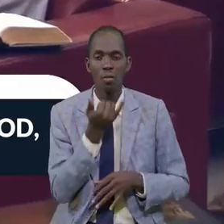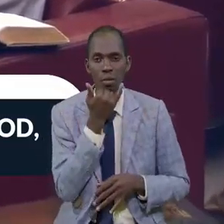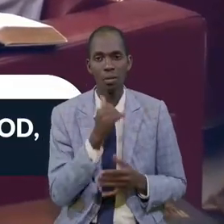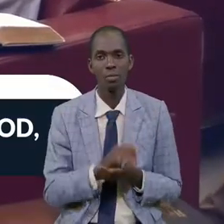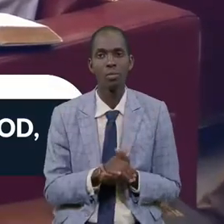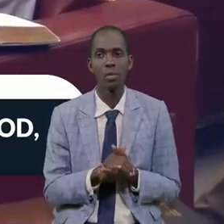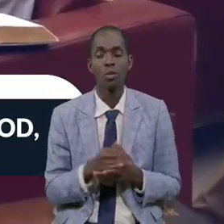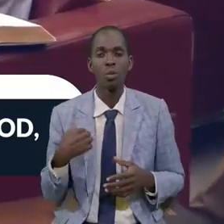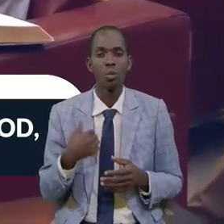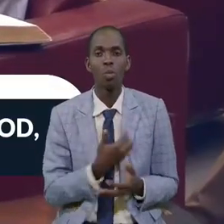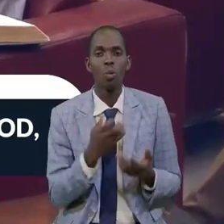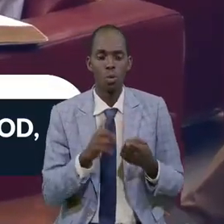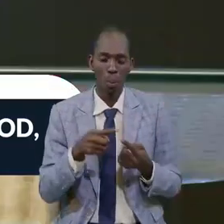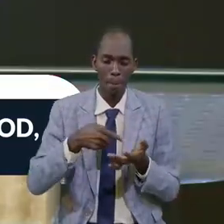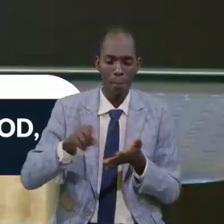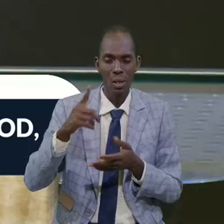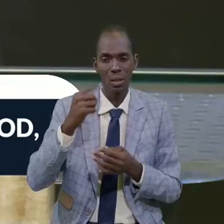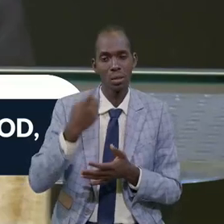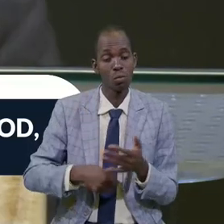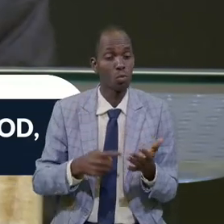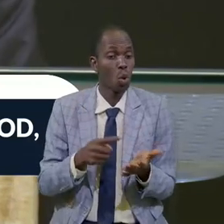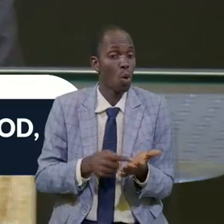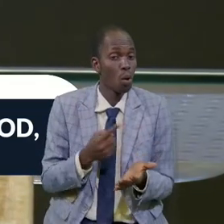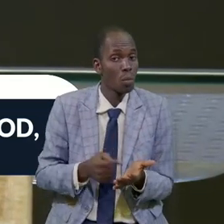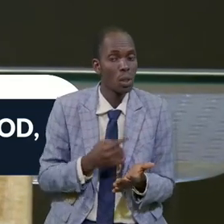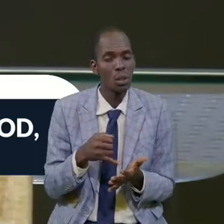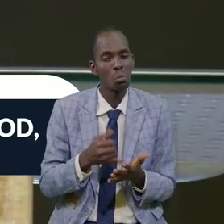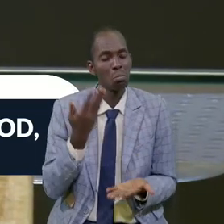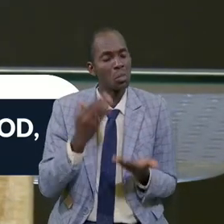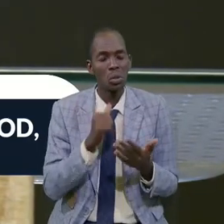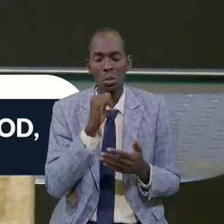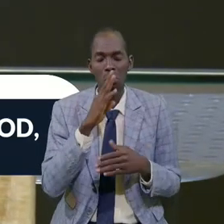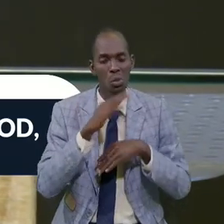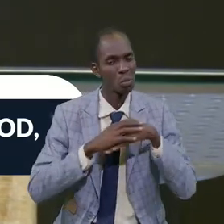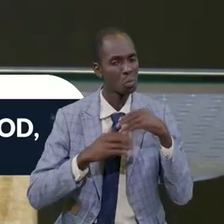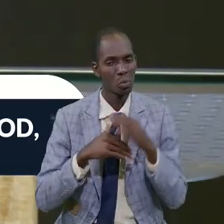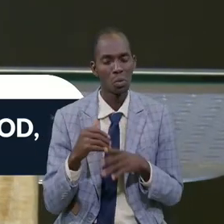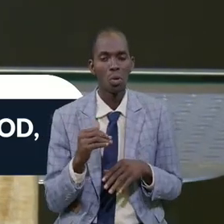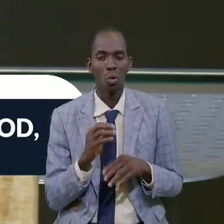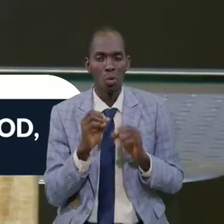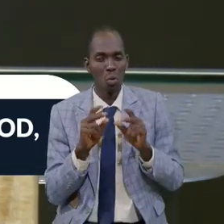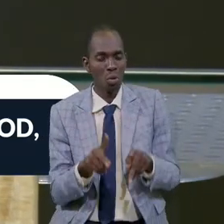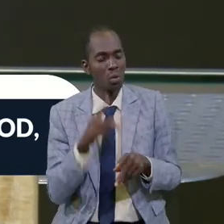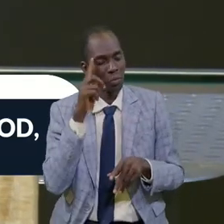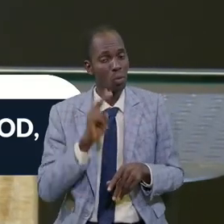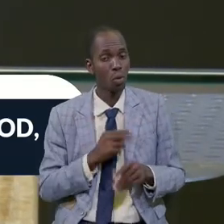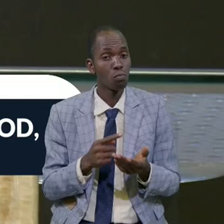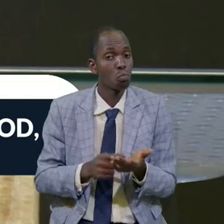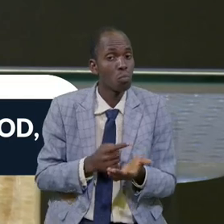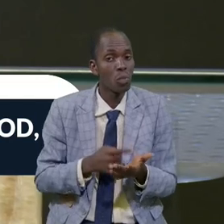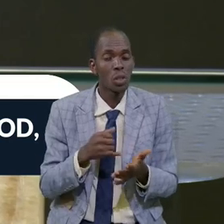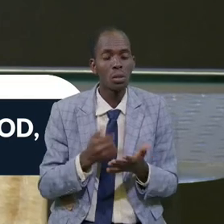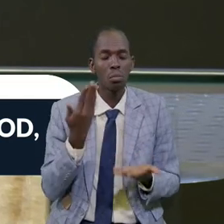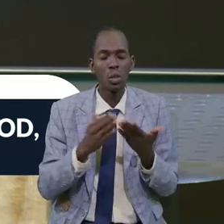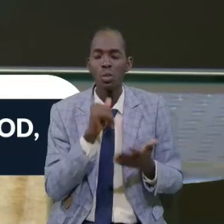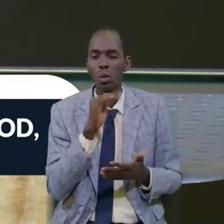scandale. Nous allons vouloir payer le prix. Parfois, ce ne sera pas convenable. Parfois, ce ne